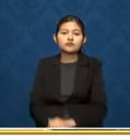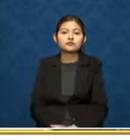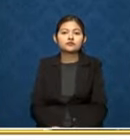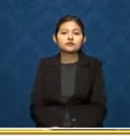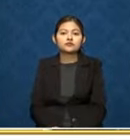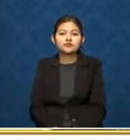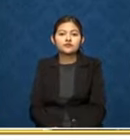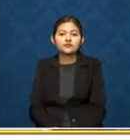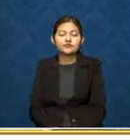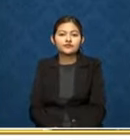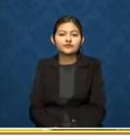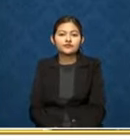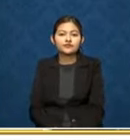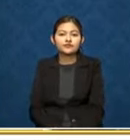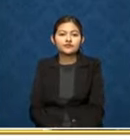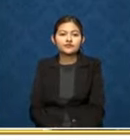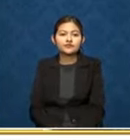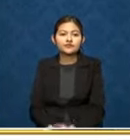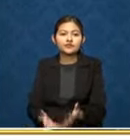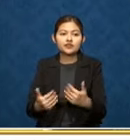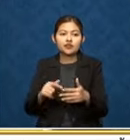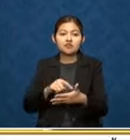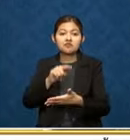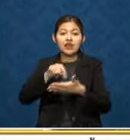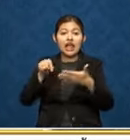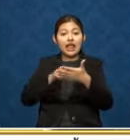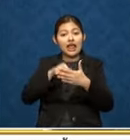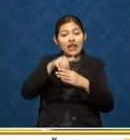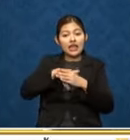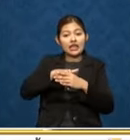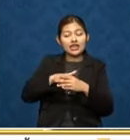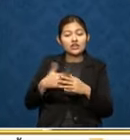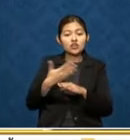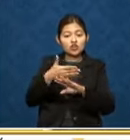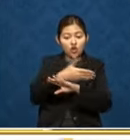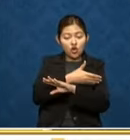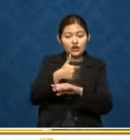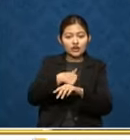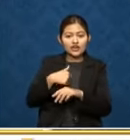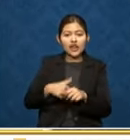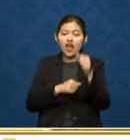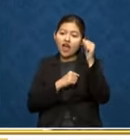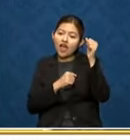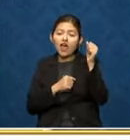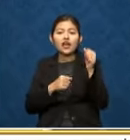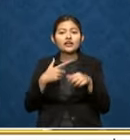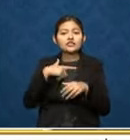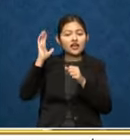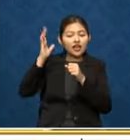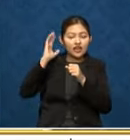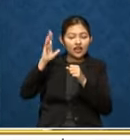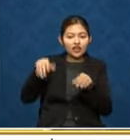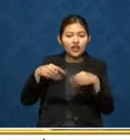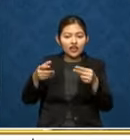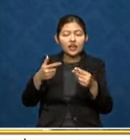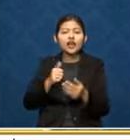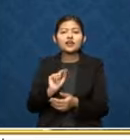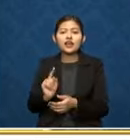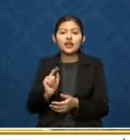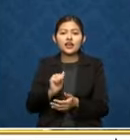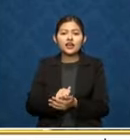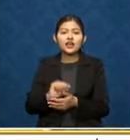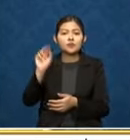ครับในตอนเวลาหาเสียงเนี่ยพรรคการเมืองมีสิ่งเดียวเท่านั้นที่จะนำไปแลกกับประชาชน